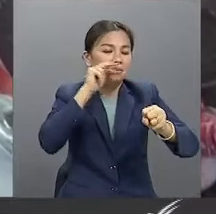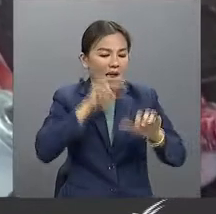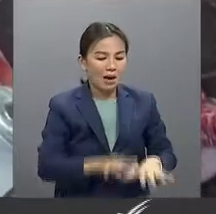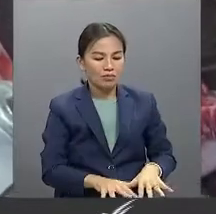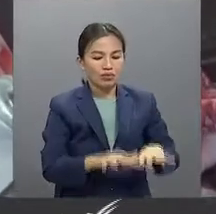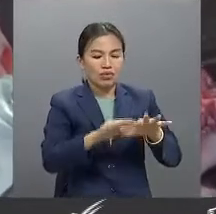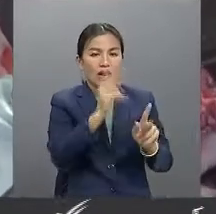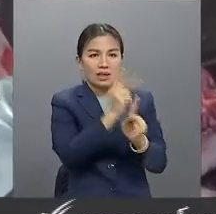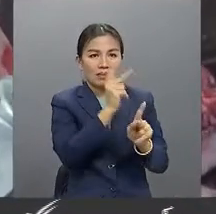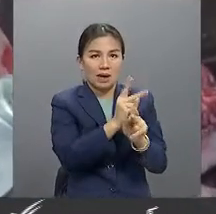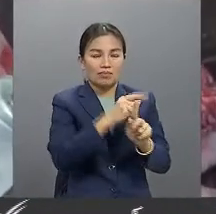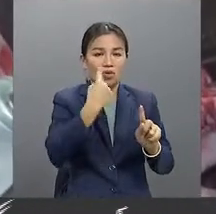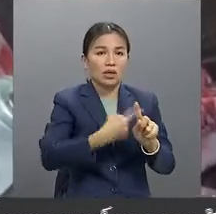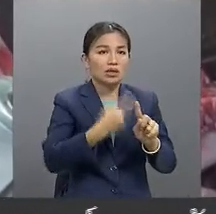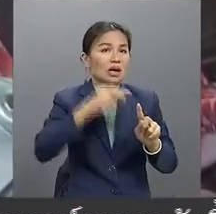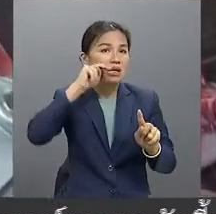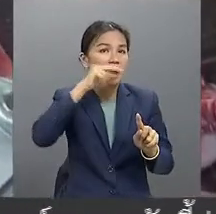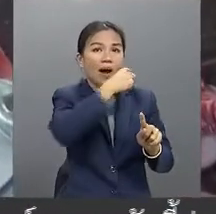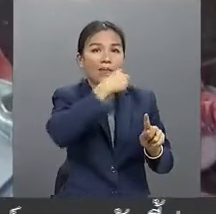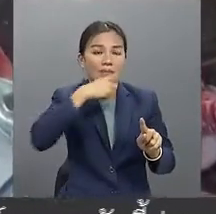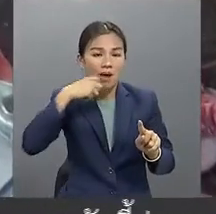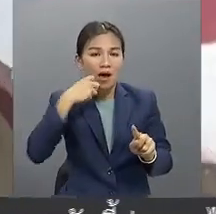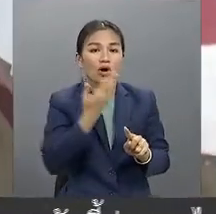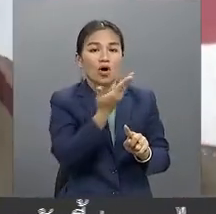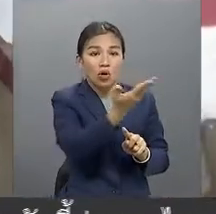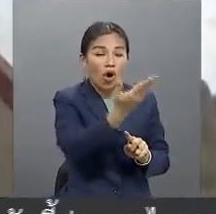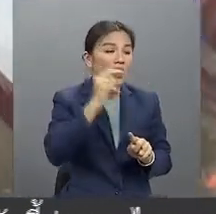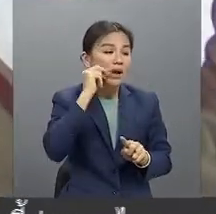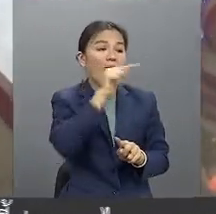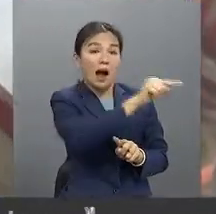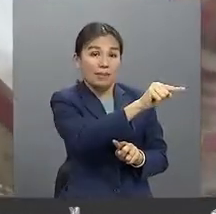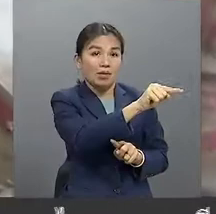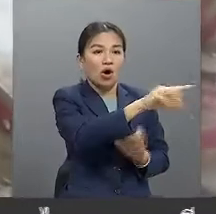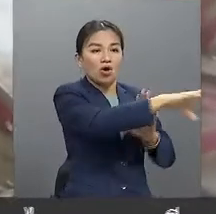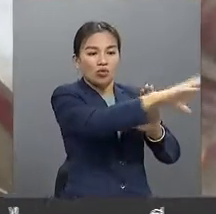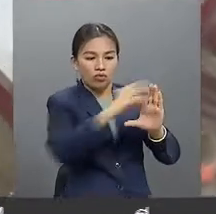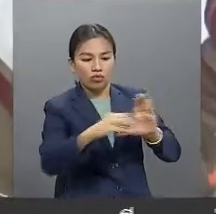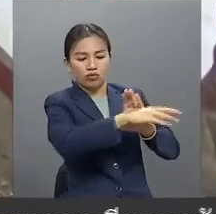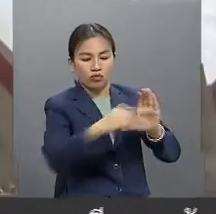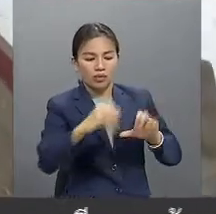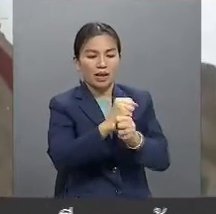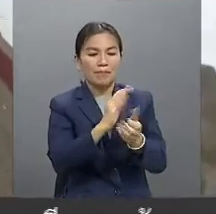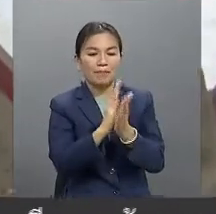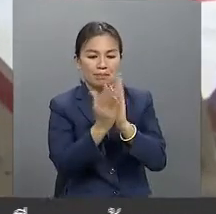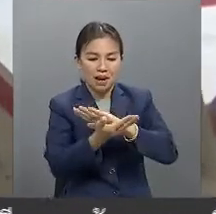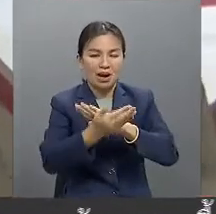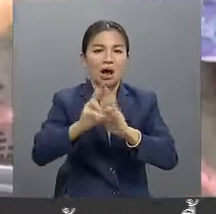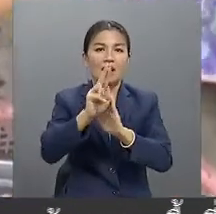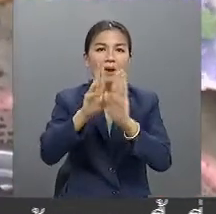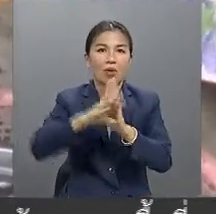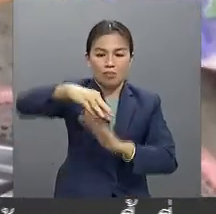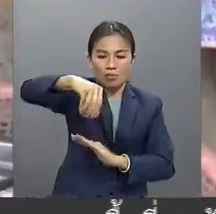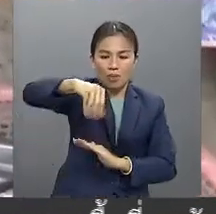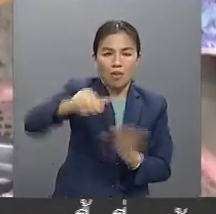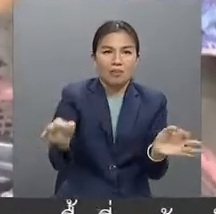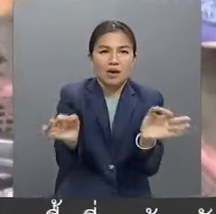พร้อมกับเรียกร้องให้มีการดึงน้ำจากอ่างเก็บน้ำบ้านเขาปลูกเข้าระบบประปาให้เต็มระบบการจ่ายน้ำจะได้มีประสิทธิภาพ